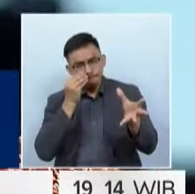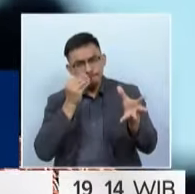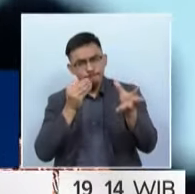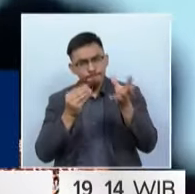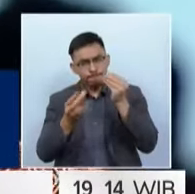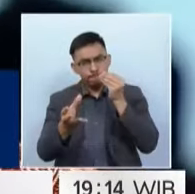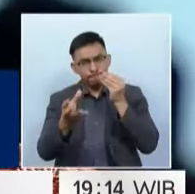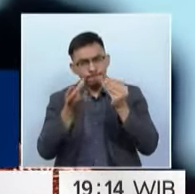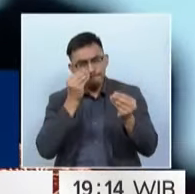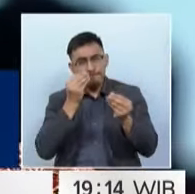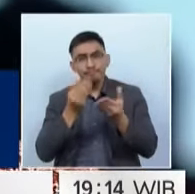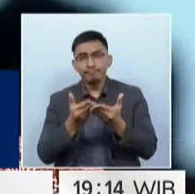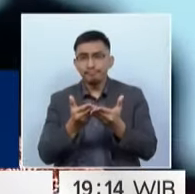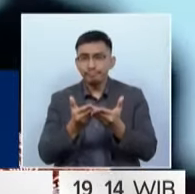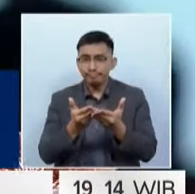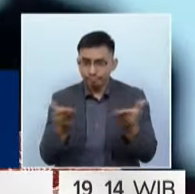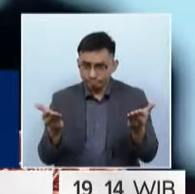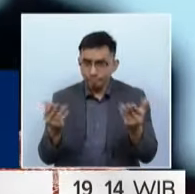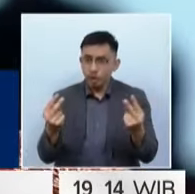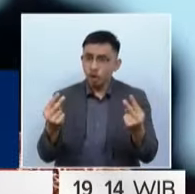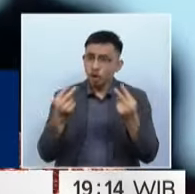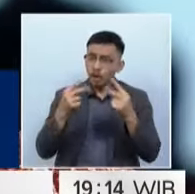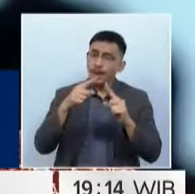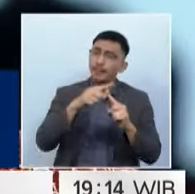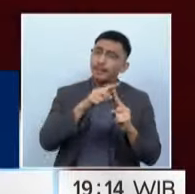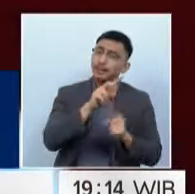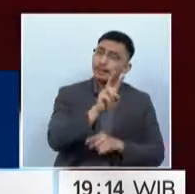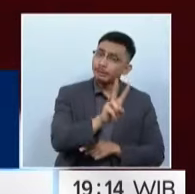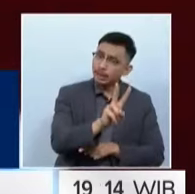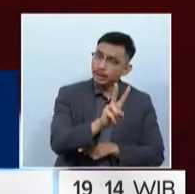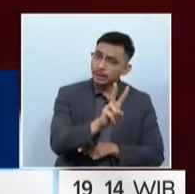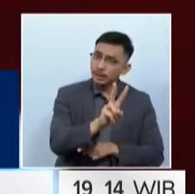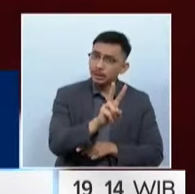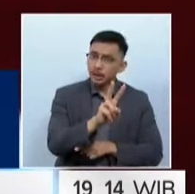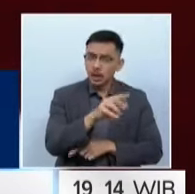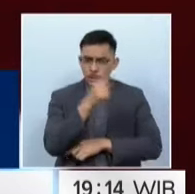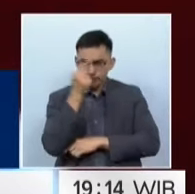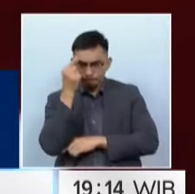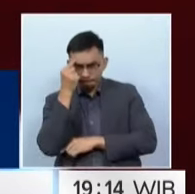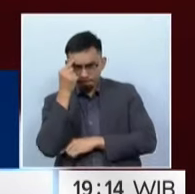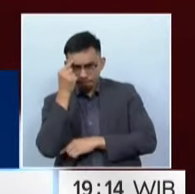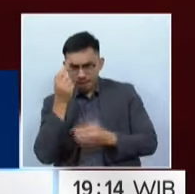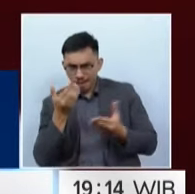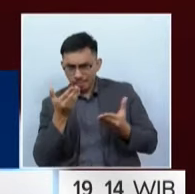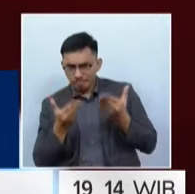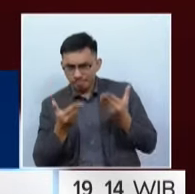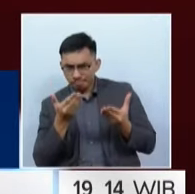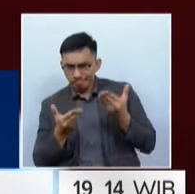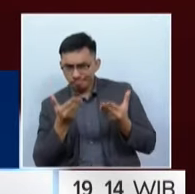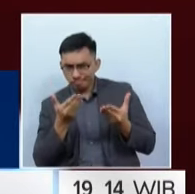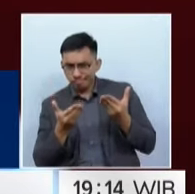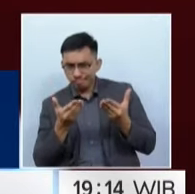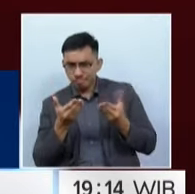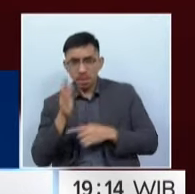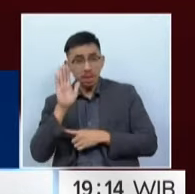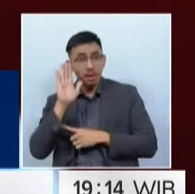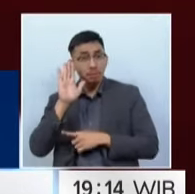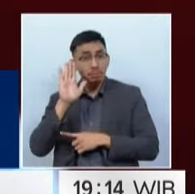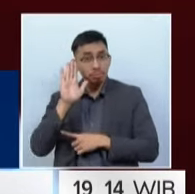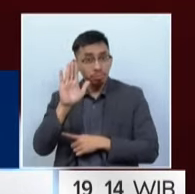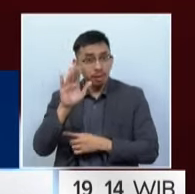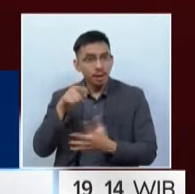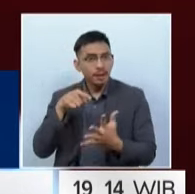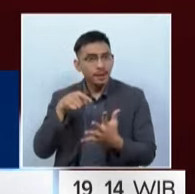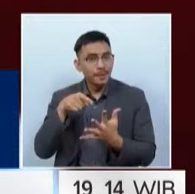menyaksikan melalui televisi untuk menjadi bahan pertimbangan dalam memilih nanti berkaitan